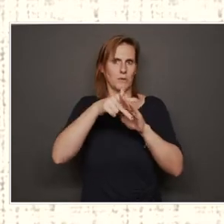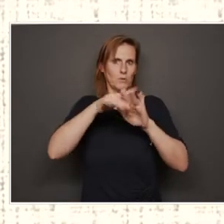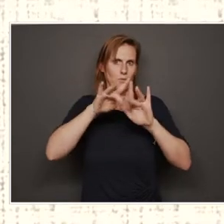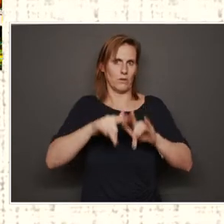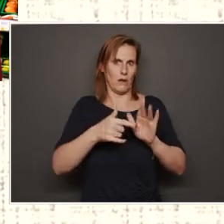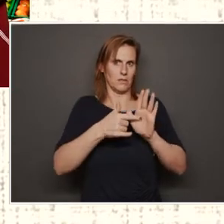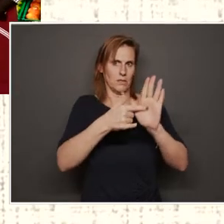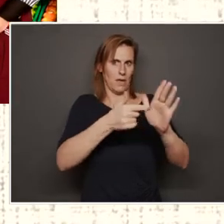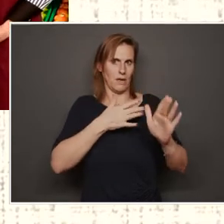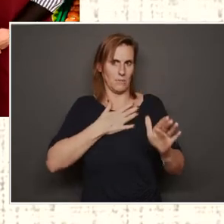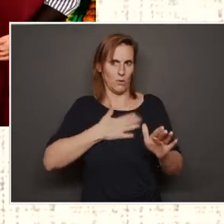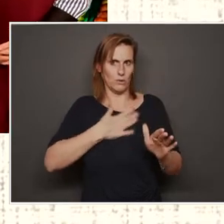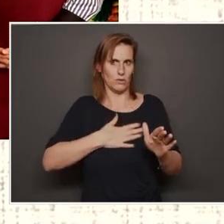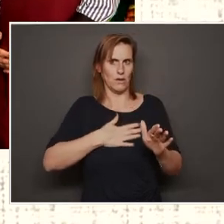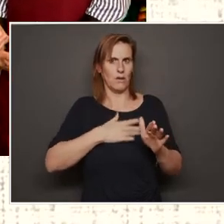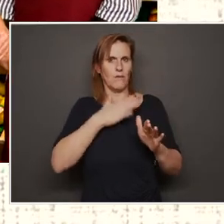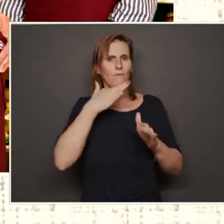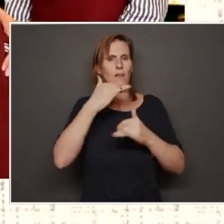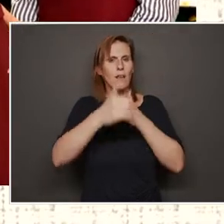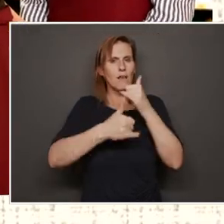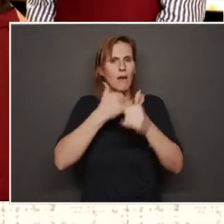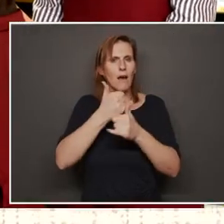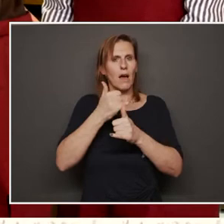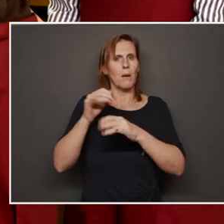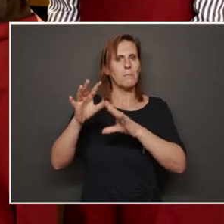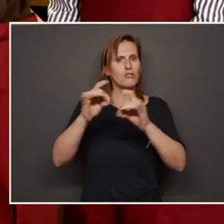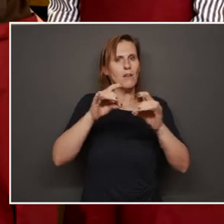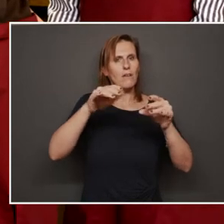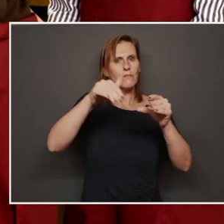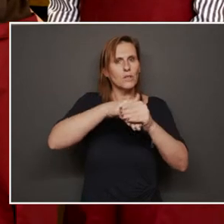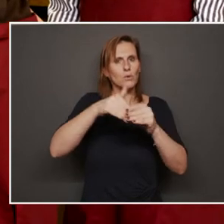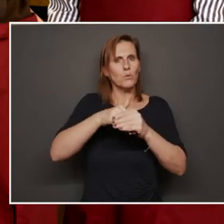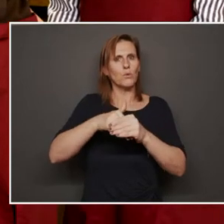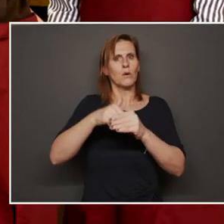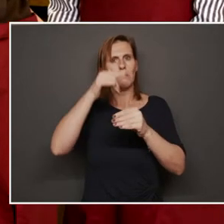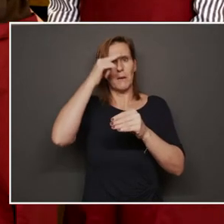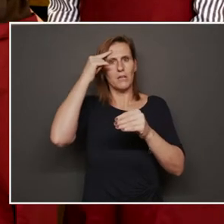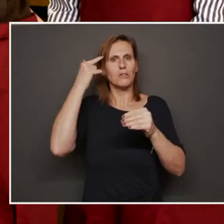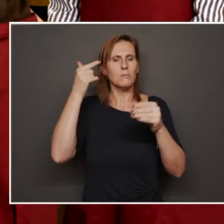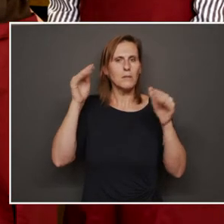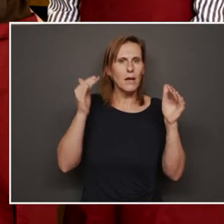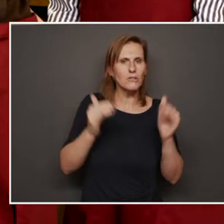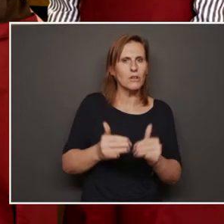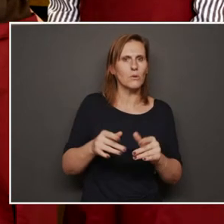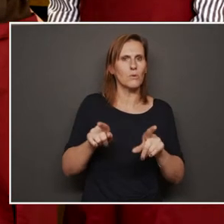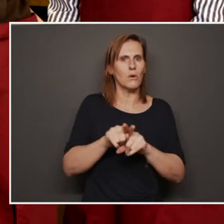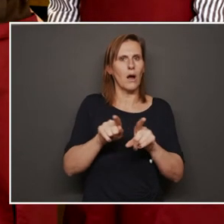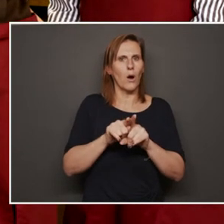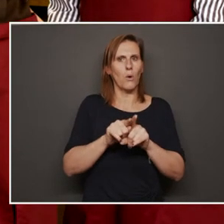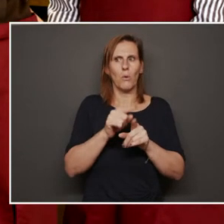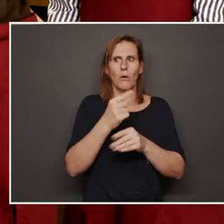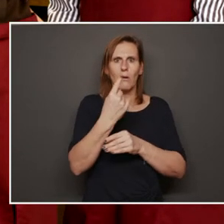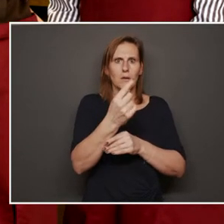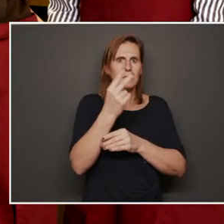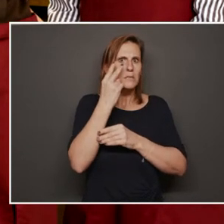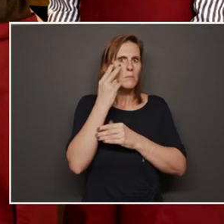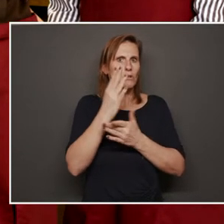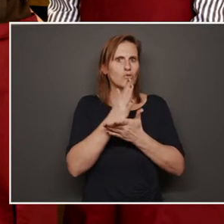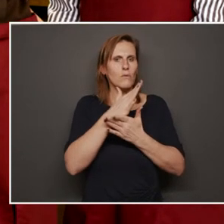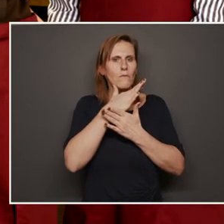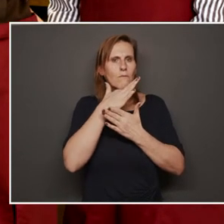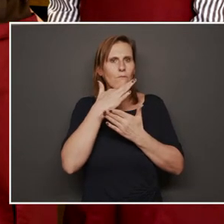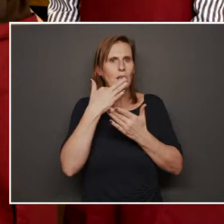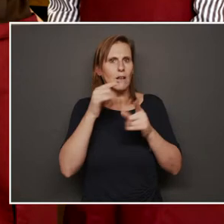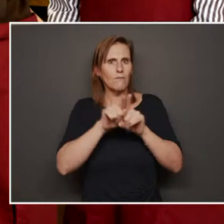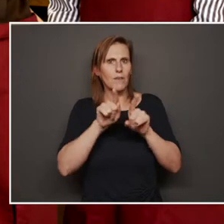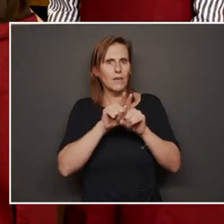sein. Langjährige Beschäftigung von Mitarbeitenden mit Einschränkungen sprechen einerseits für die Loyalität